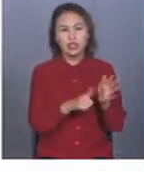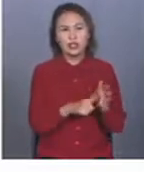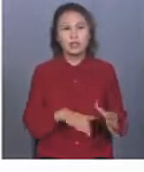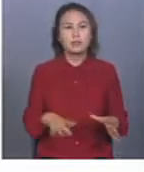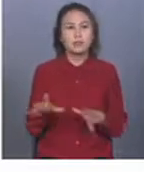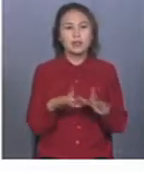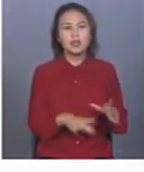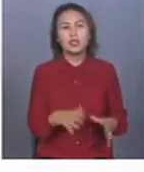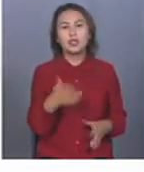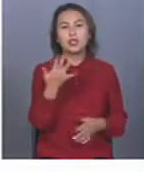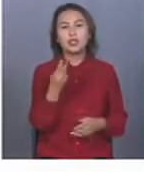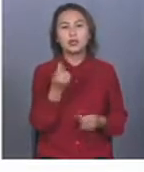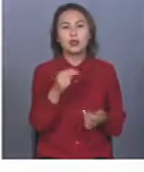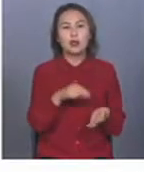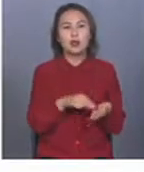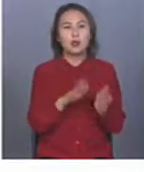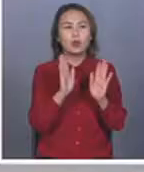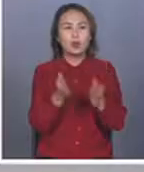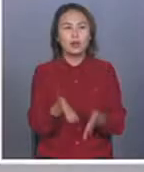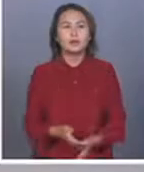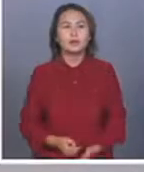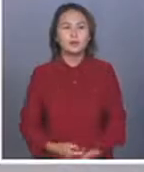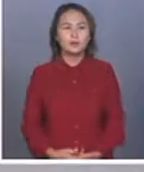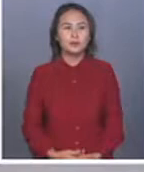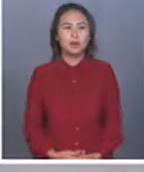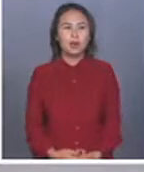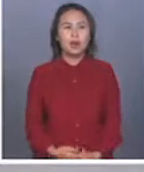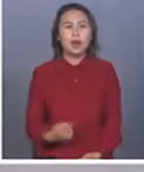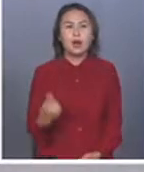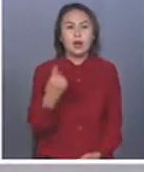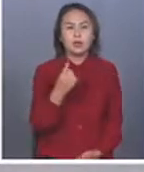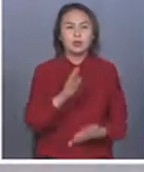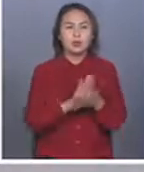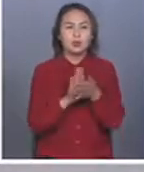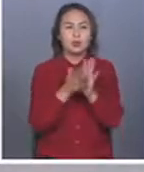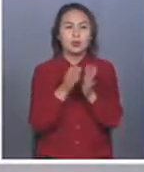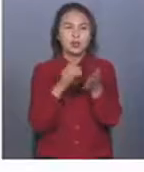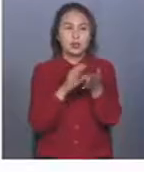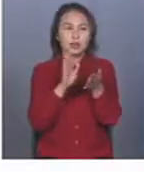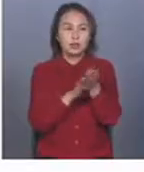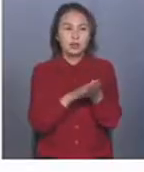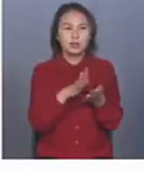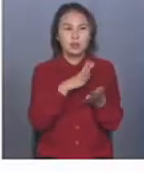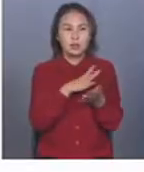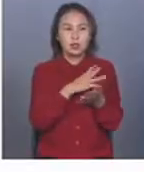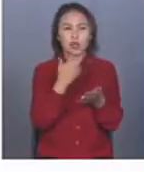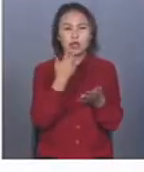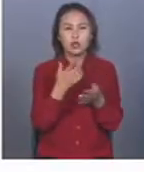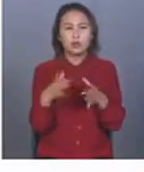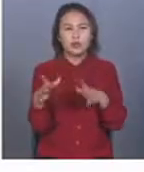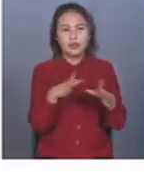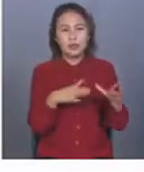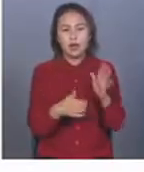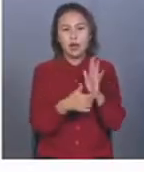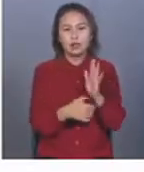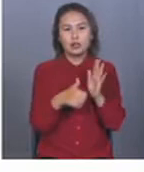теңге болады? Осы сұраққа жауап беріп көрейік. Алдымен шартын құрамыз. Берілгені бойынша 3 пицца